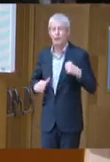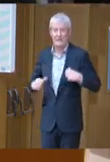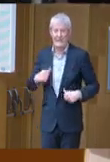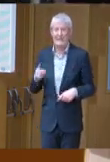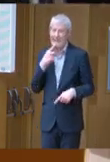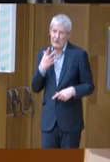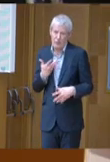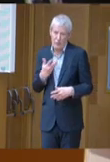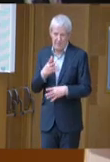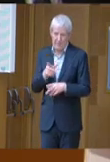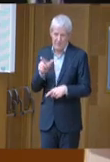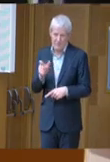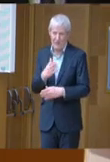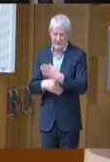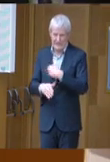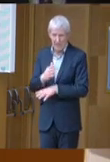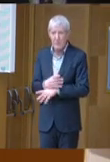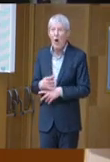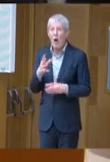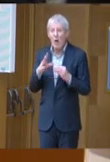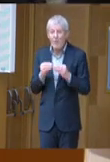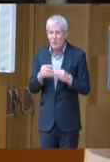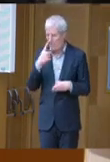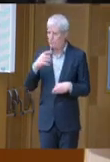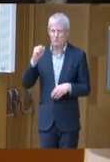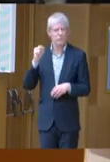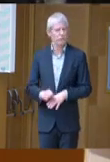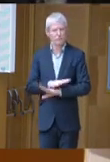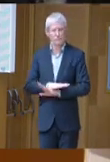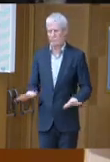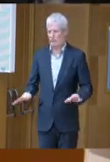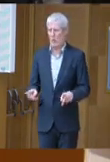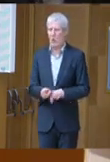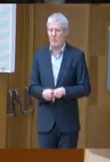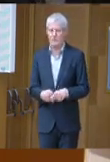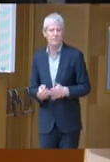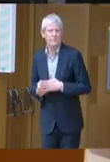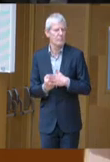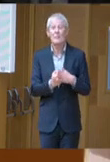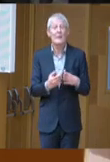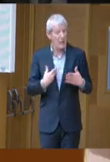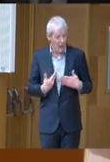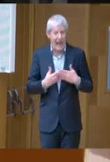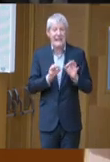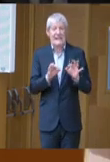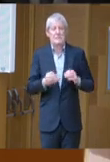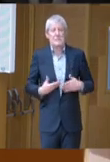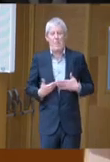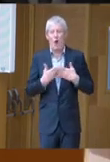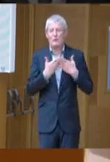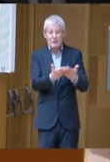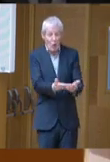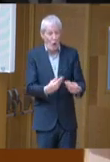faremo con fermezza, abbiamo messo da parte la serie rabbia e l'improduttivo mugugno e quindi mettiamo a vostra disposizione